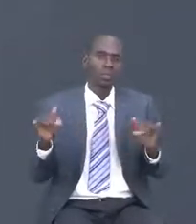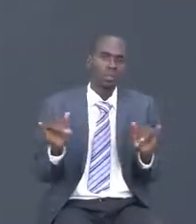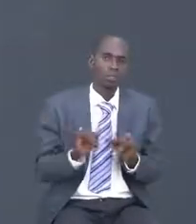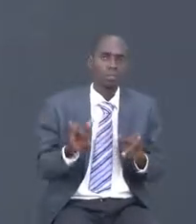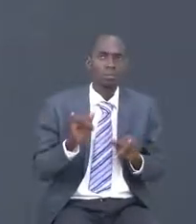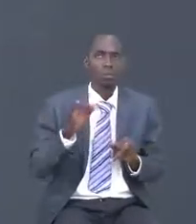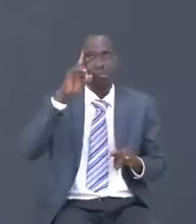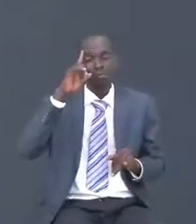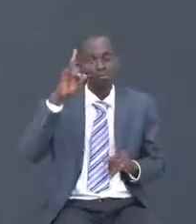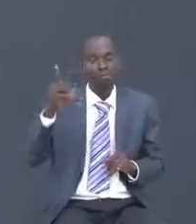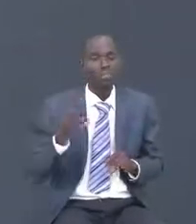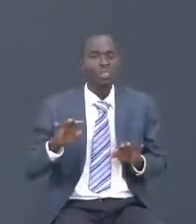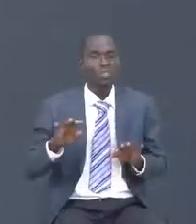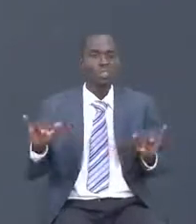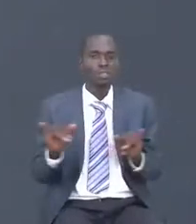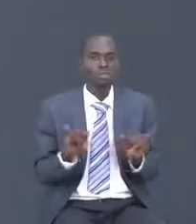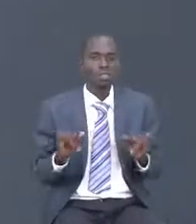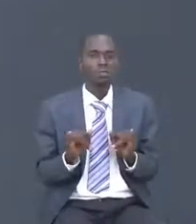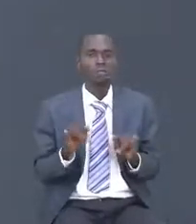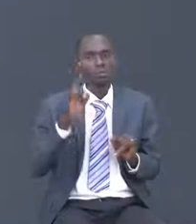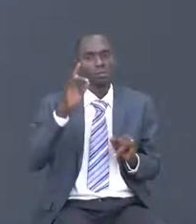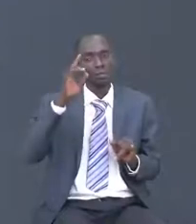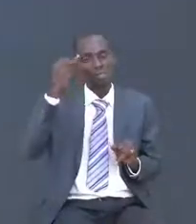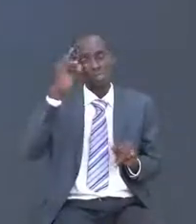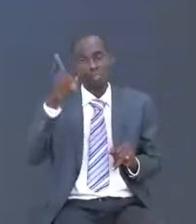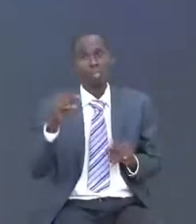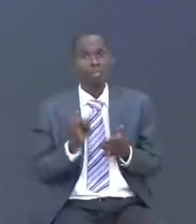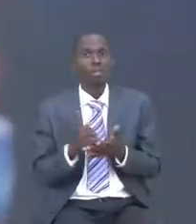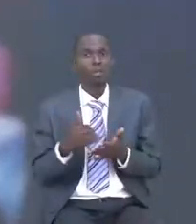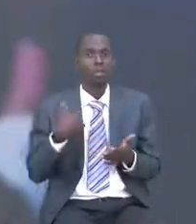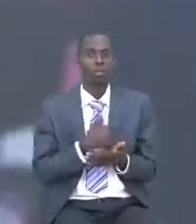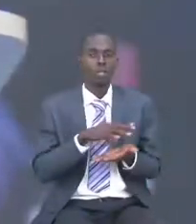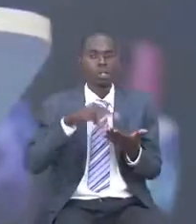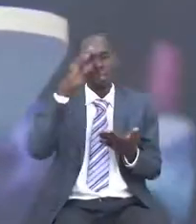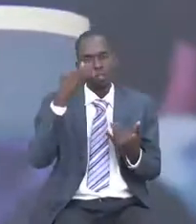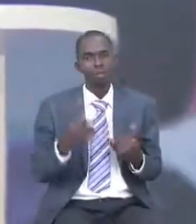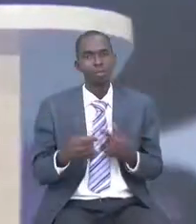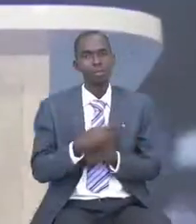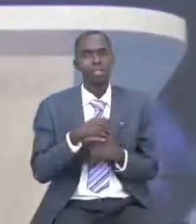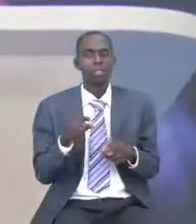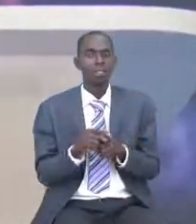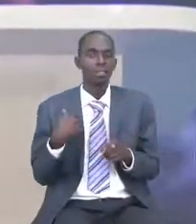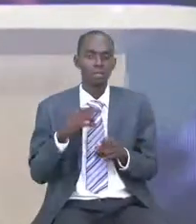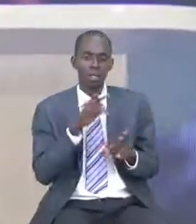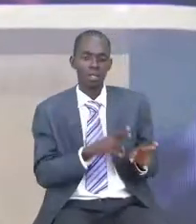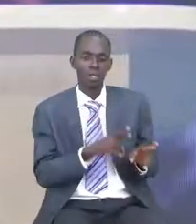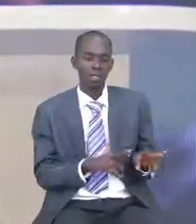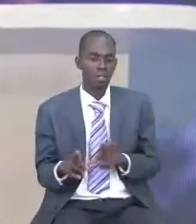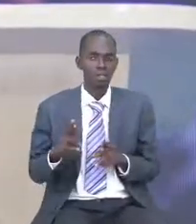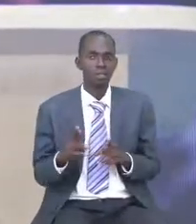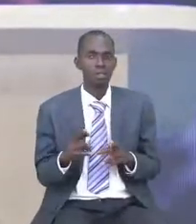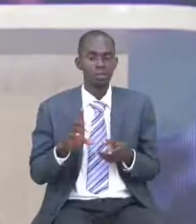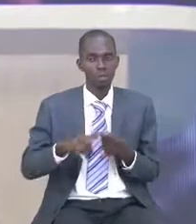donnons le même temps, nous donnons la même intelligence, nous donnons la même diligence que nous apprenons aujourd'hui. Et